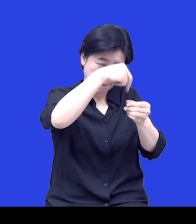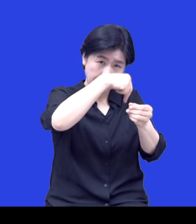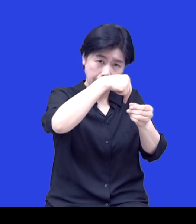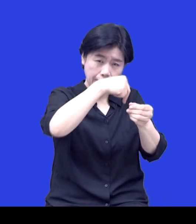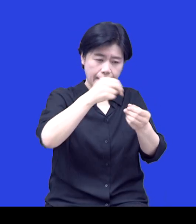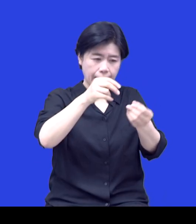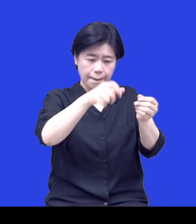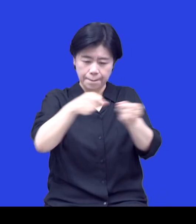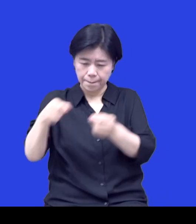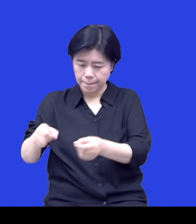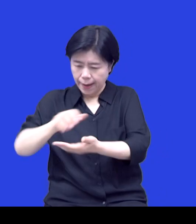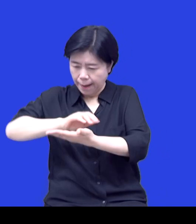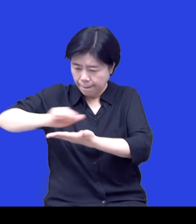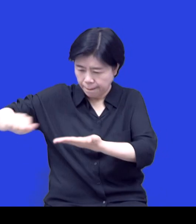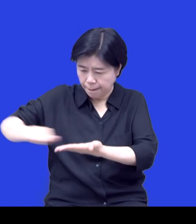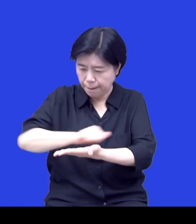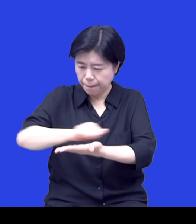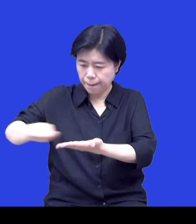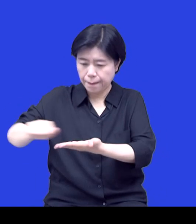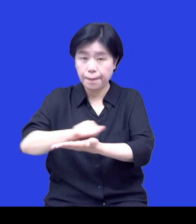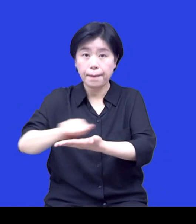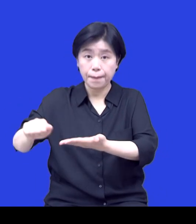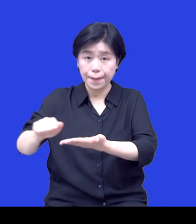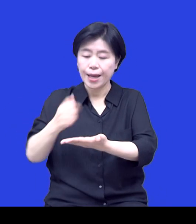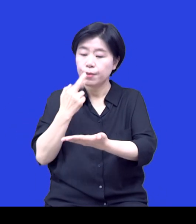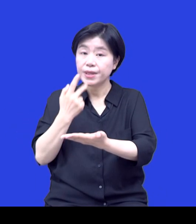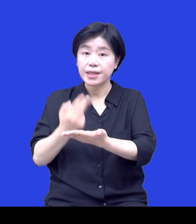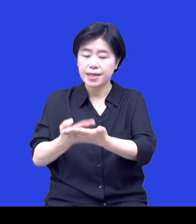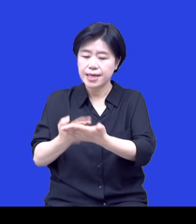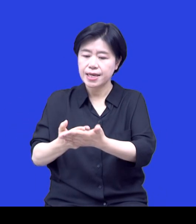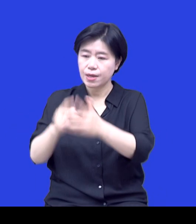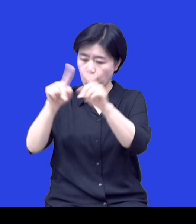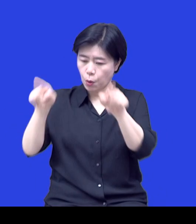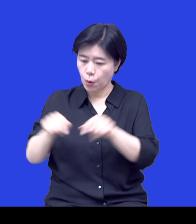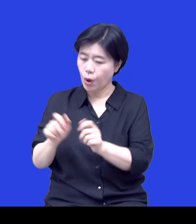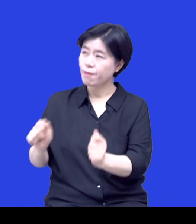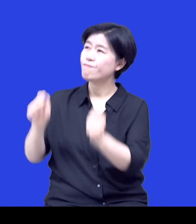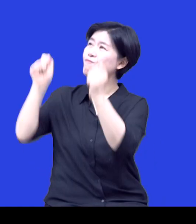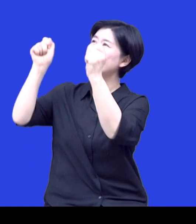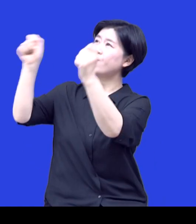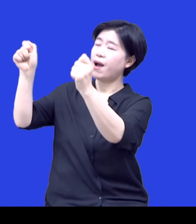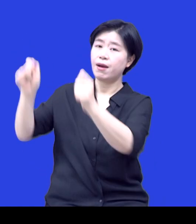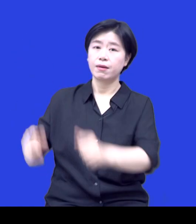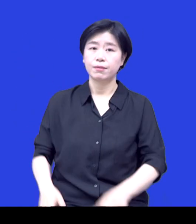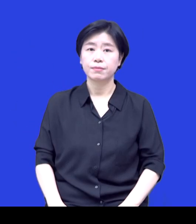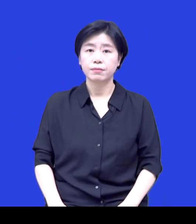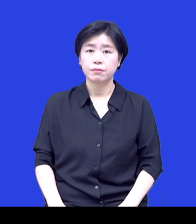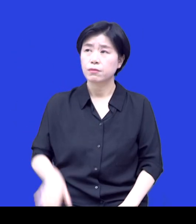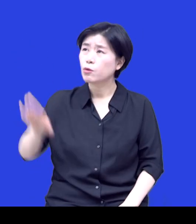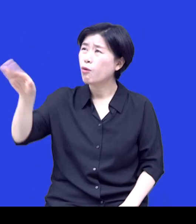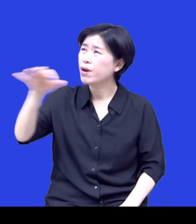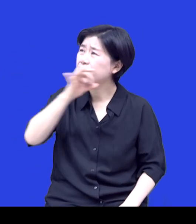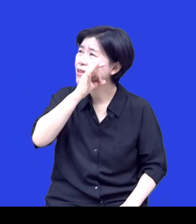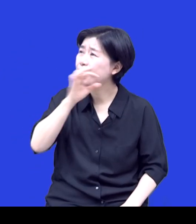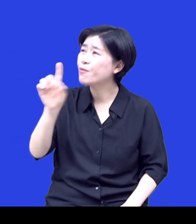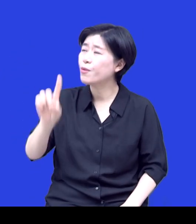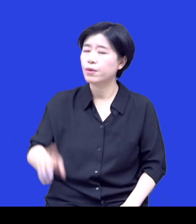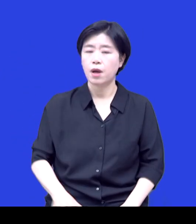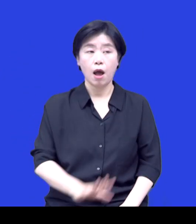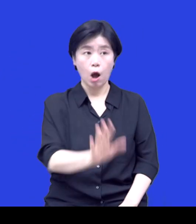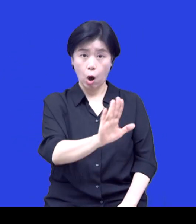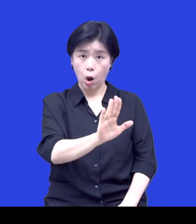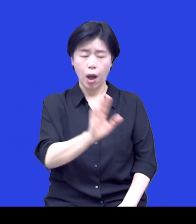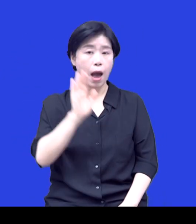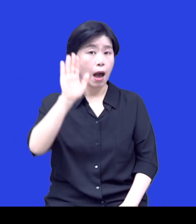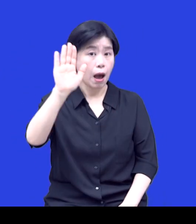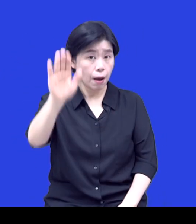예. 깨끗하게 표창장 같이 보관을 하는 거. 창피하게 그걸 왜 보관하냐 그랬더니 아니라고. 언젠가는 당신이 쓴